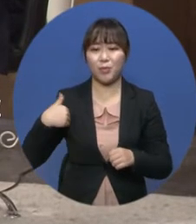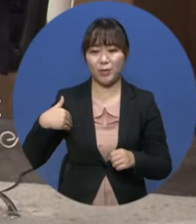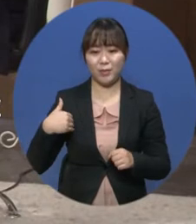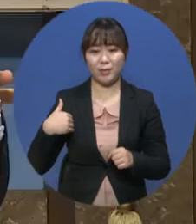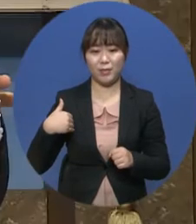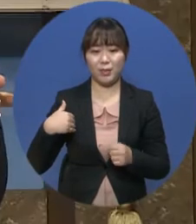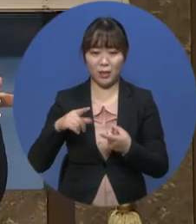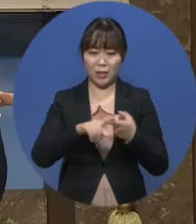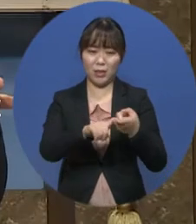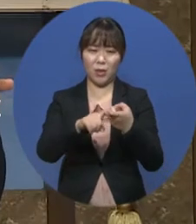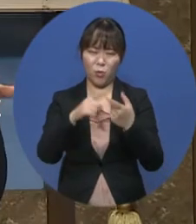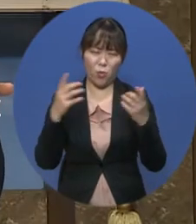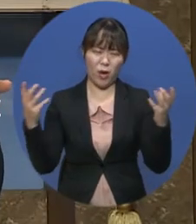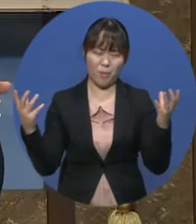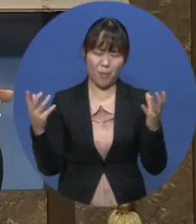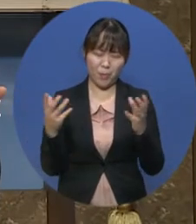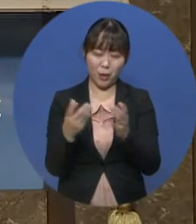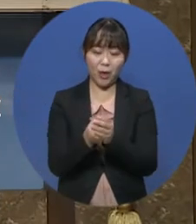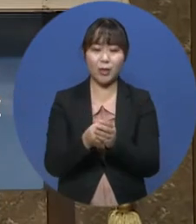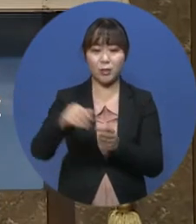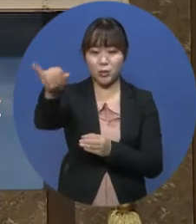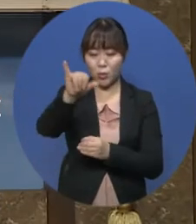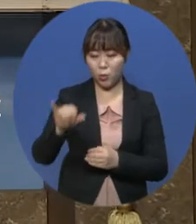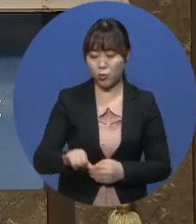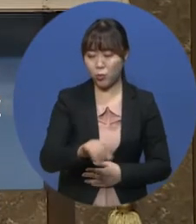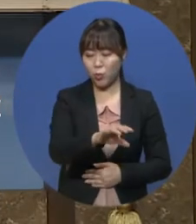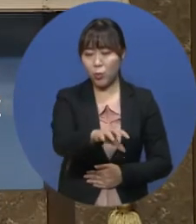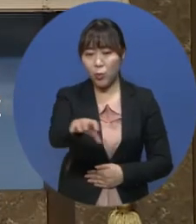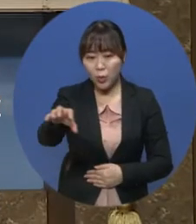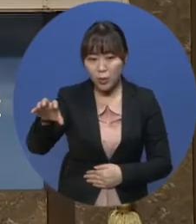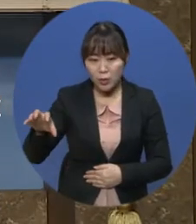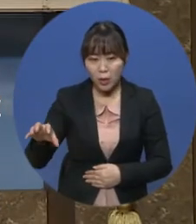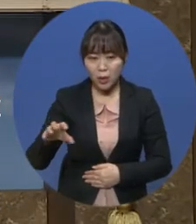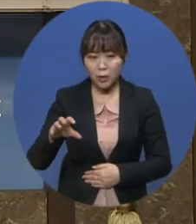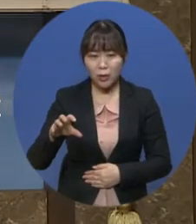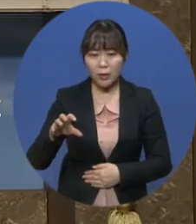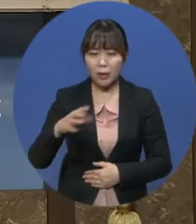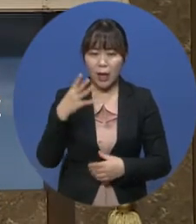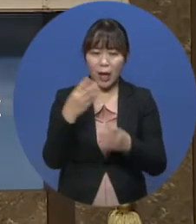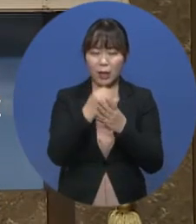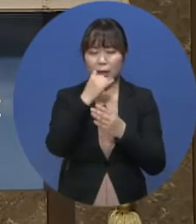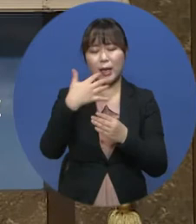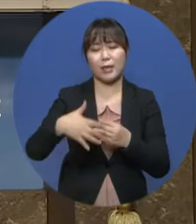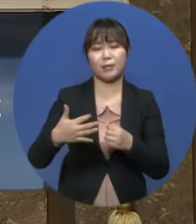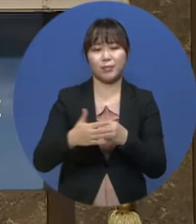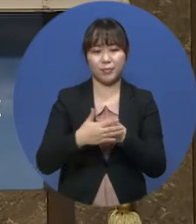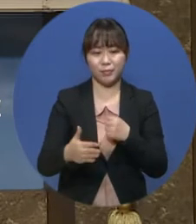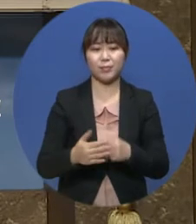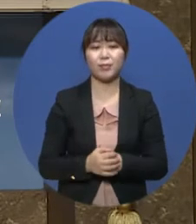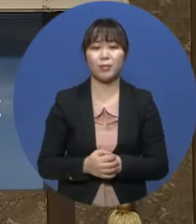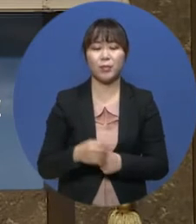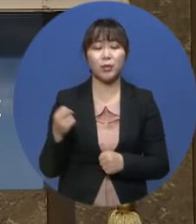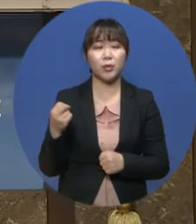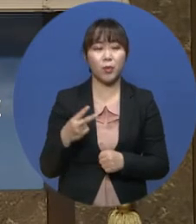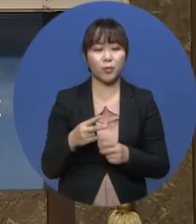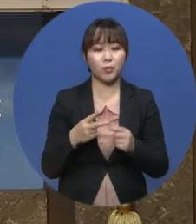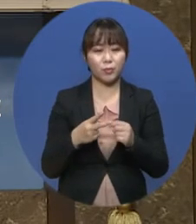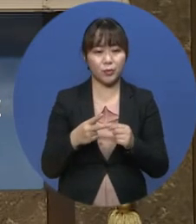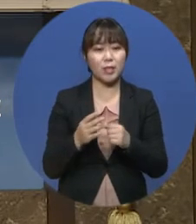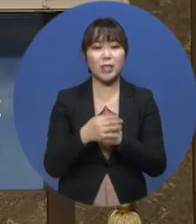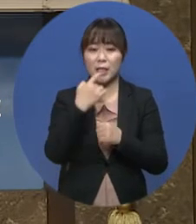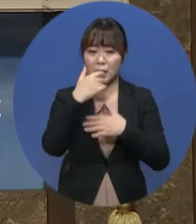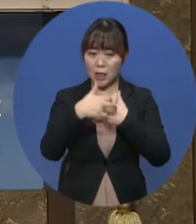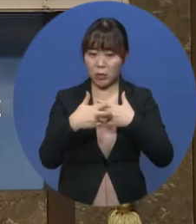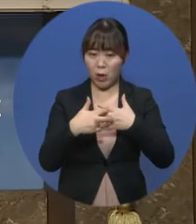네트워크 가지 완전히 다 전국 방방곡곡의 다 이게 형성이 되어 있지 못하기 때문에 또 하나는 치과가